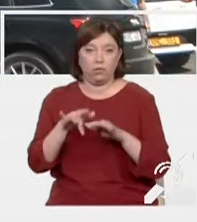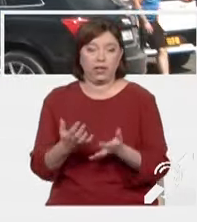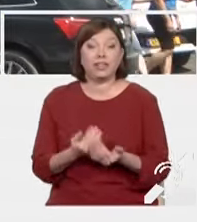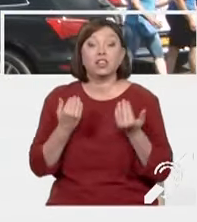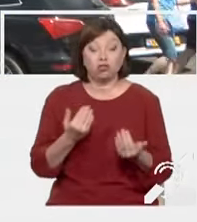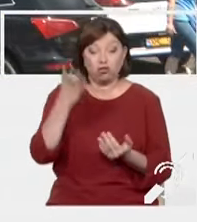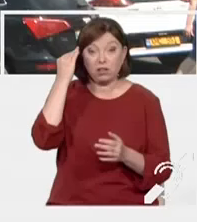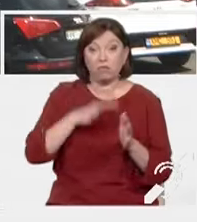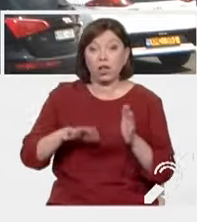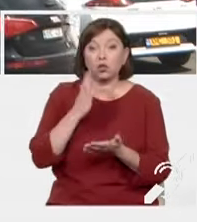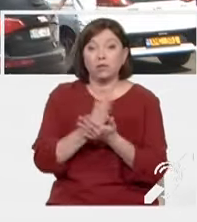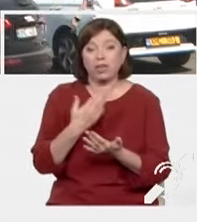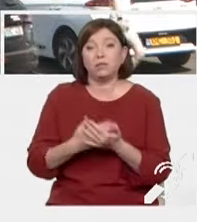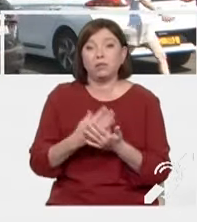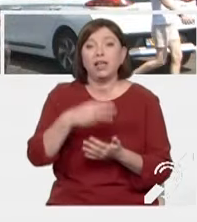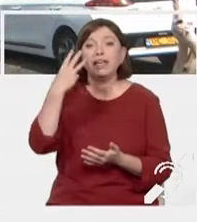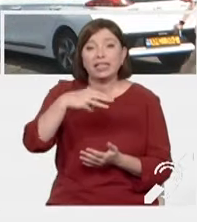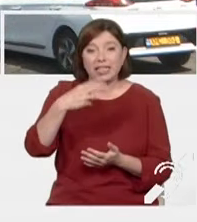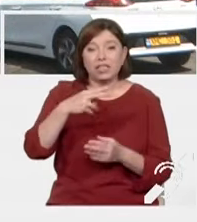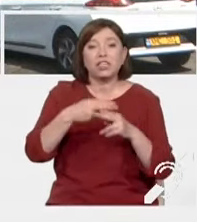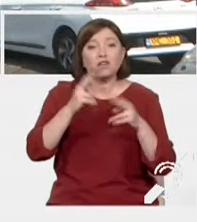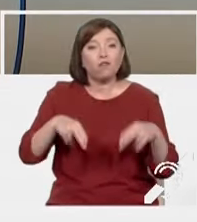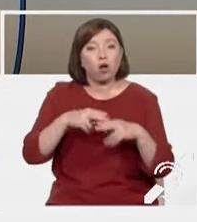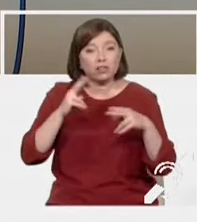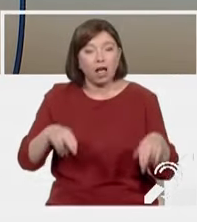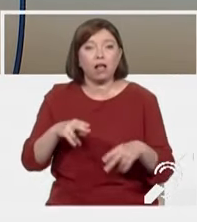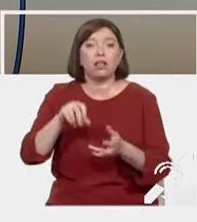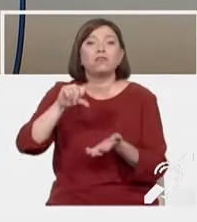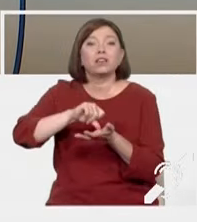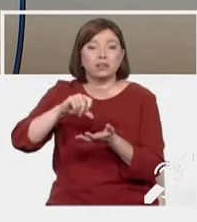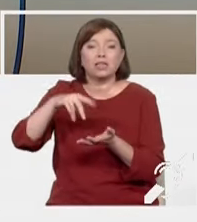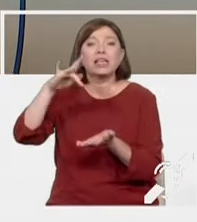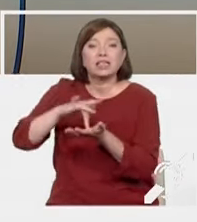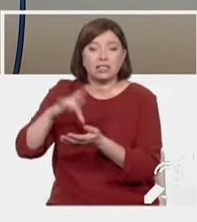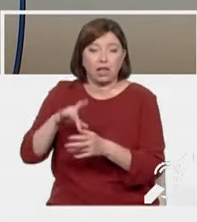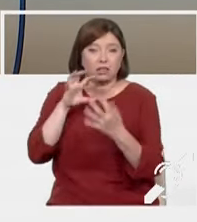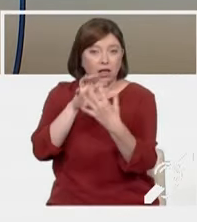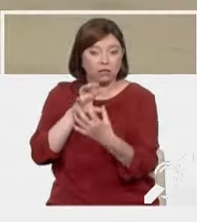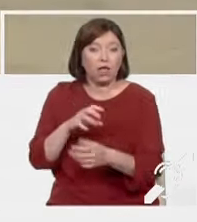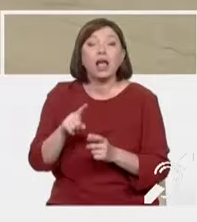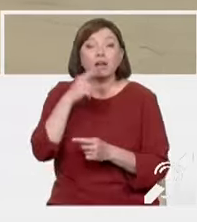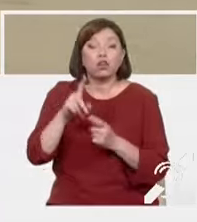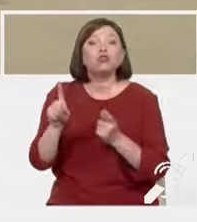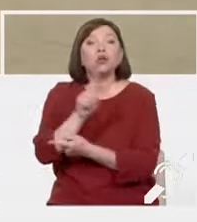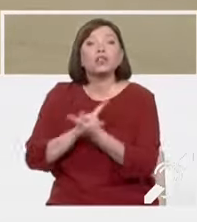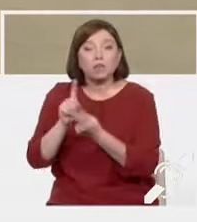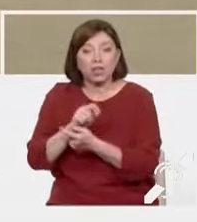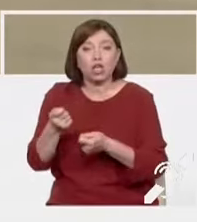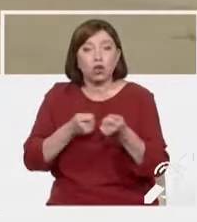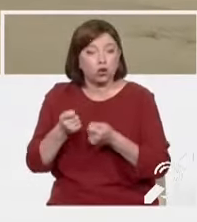în Republica Moldova sunt circa 30 de gări și stații auto. Autoritățile dau asigurări că schimbările